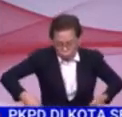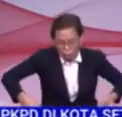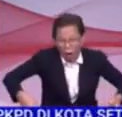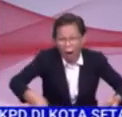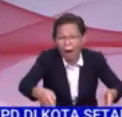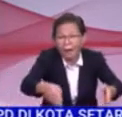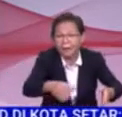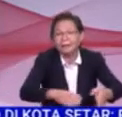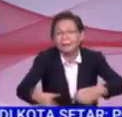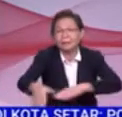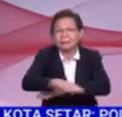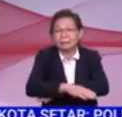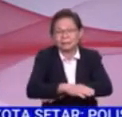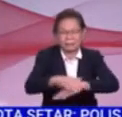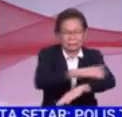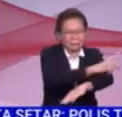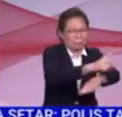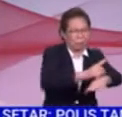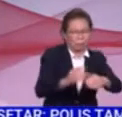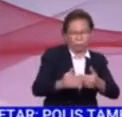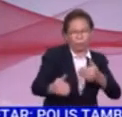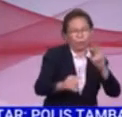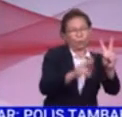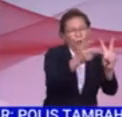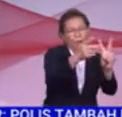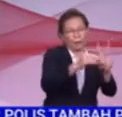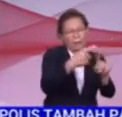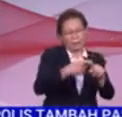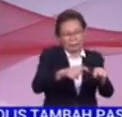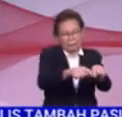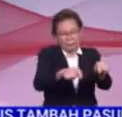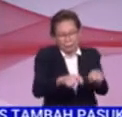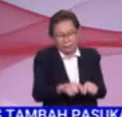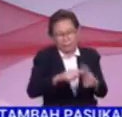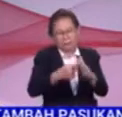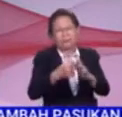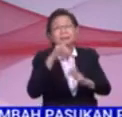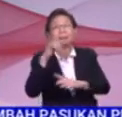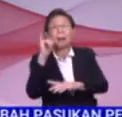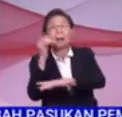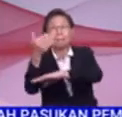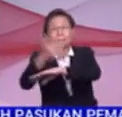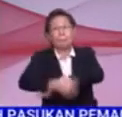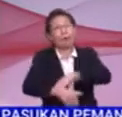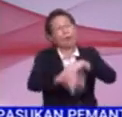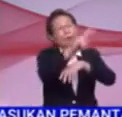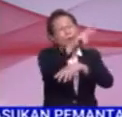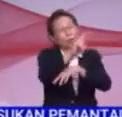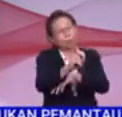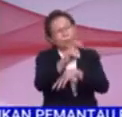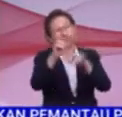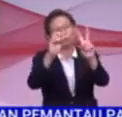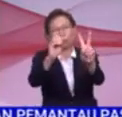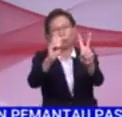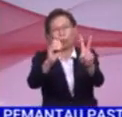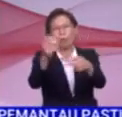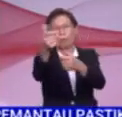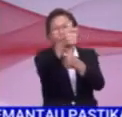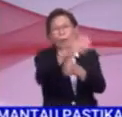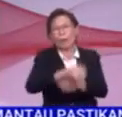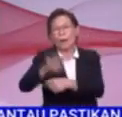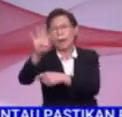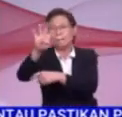selain di daratan membabitkan radius 2 km dari lokasi sejak malam tadi. Seramai 20 orang anggota bomba dan